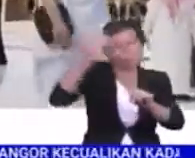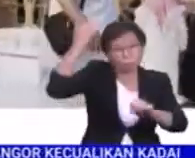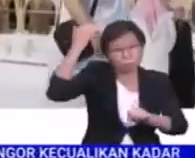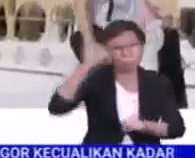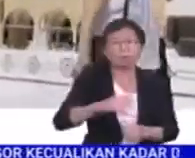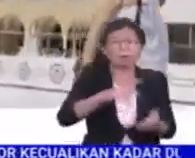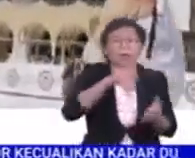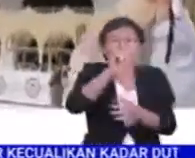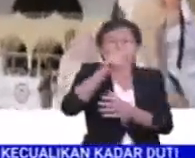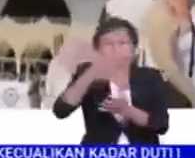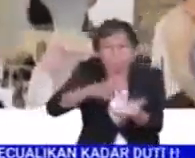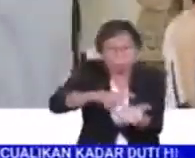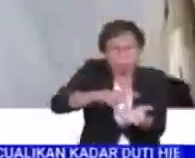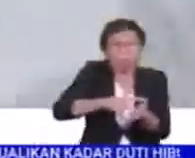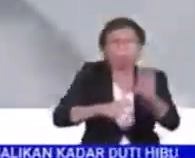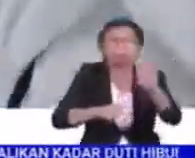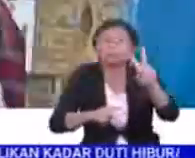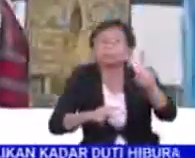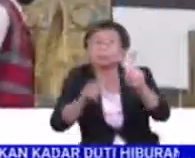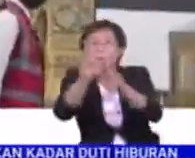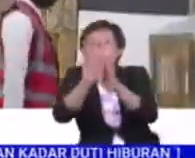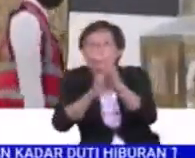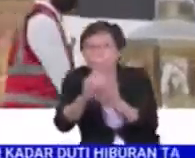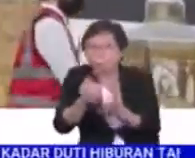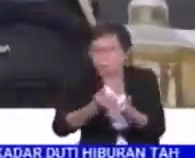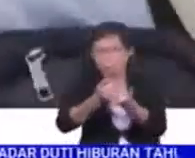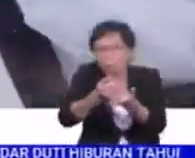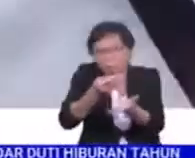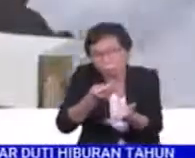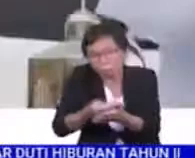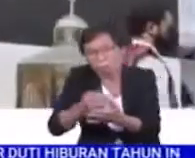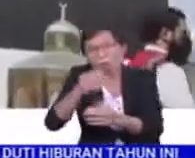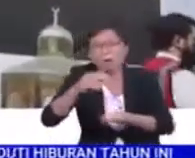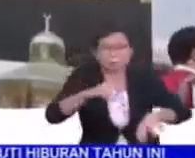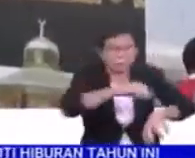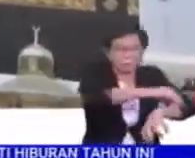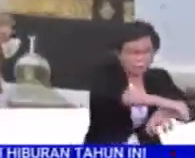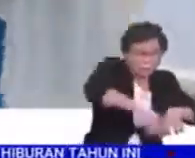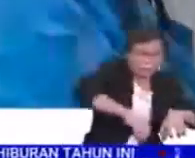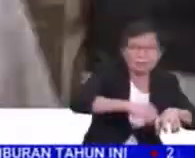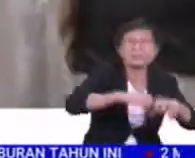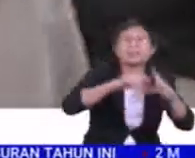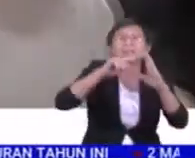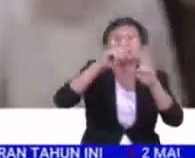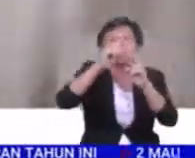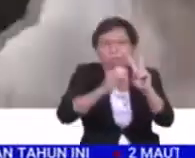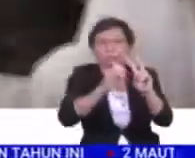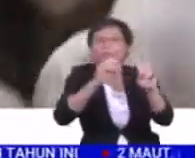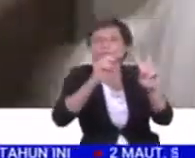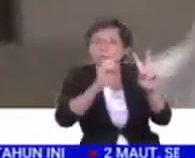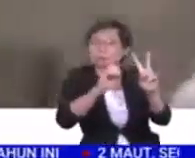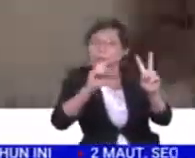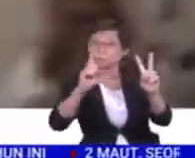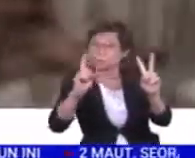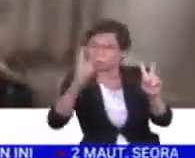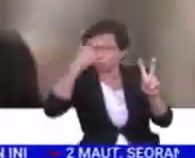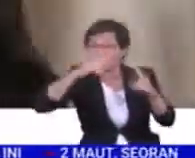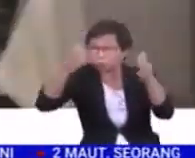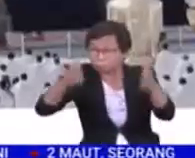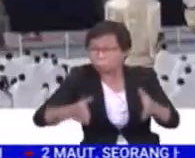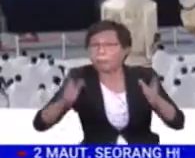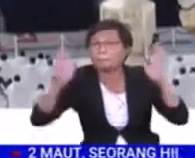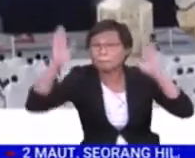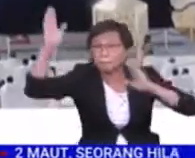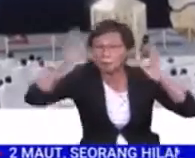membelanjakan hampir 2 below Inggit dalam bentuk bantuan keuangan Haji sejak 2001 untuk jemaah haji Malaysia sebuah itu